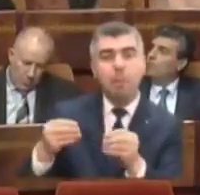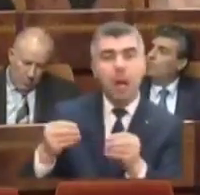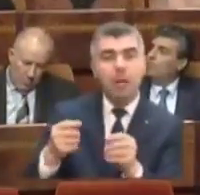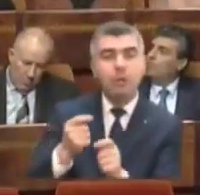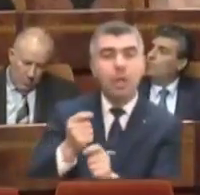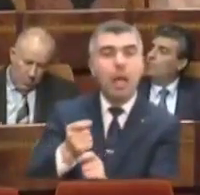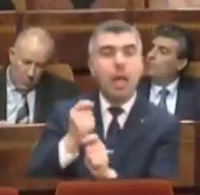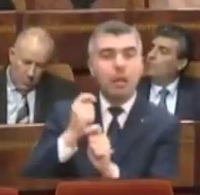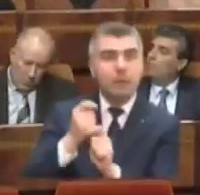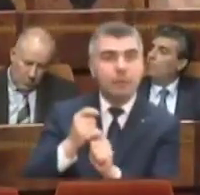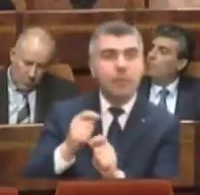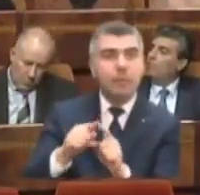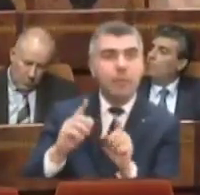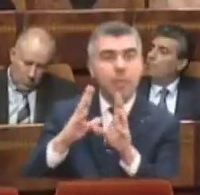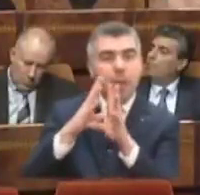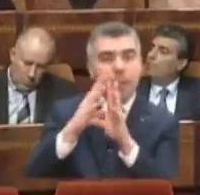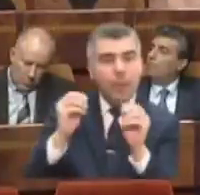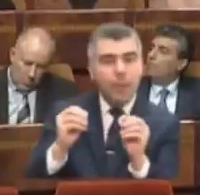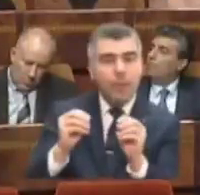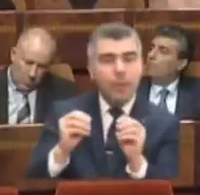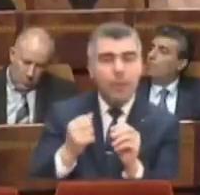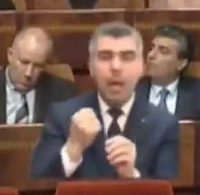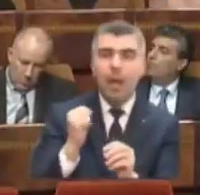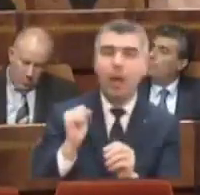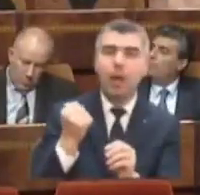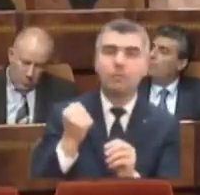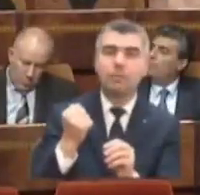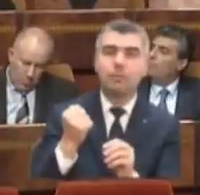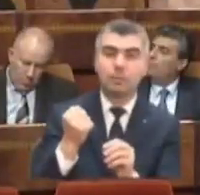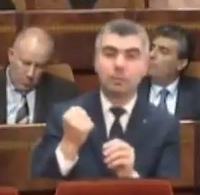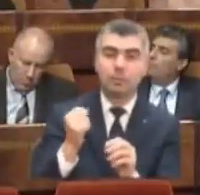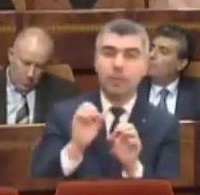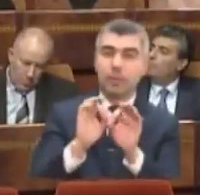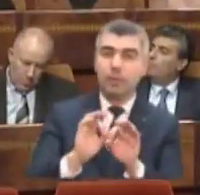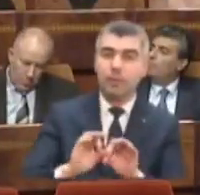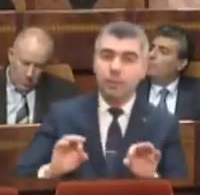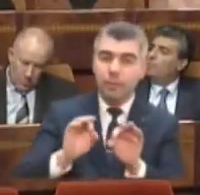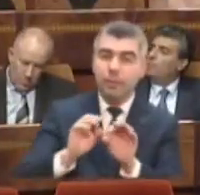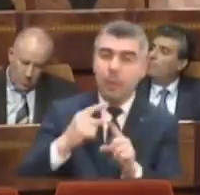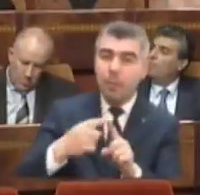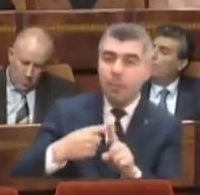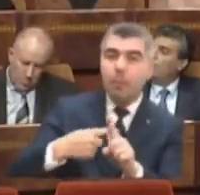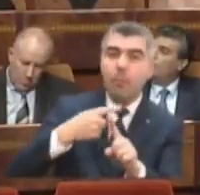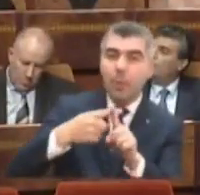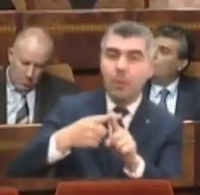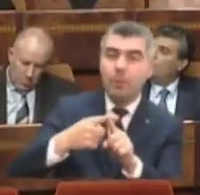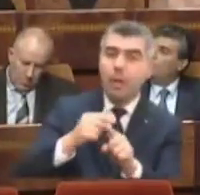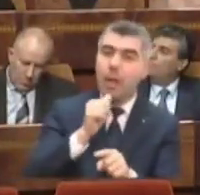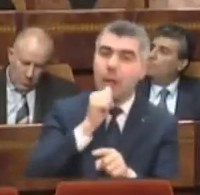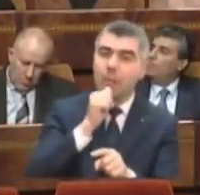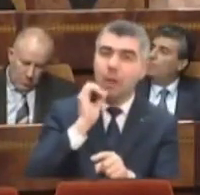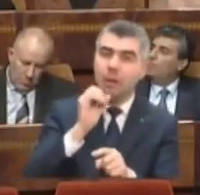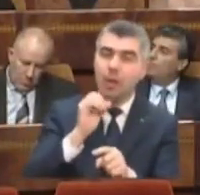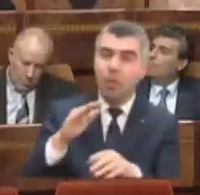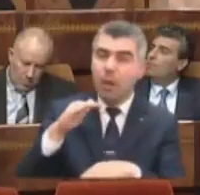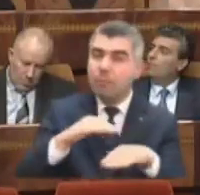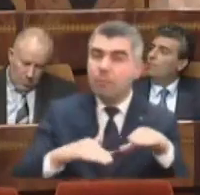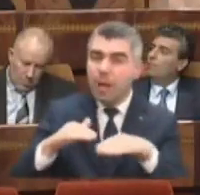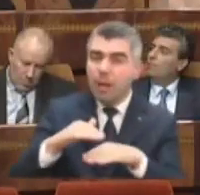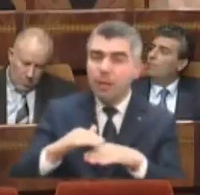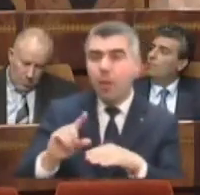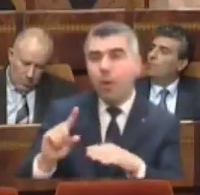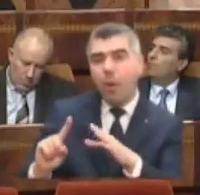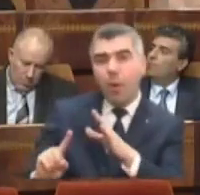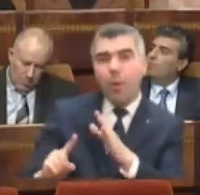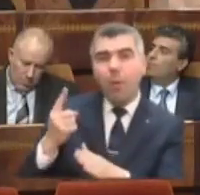اللي كتعاني من جفاف حد منذ عده سنوات بحيث تجاوزت كميات مياه الامطار المهضره في البحر فقط منذ بدايه